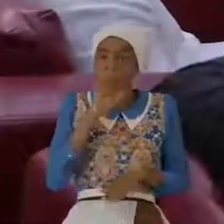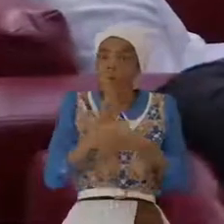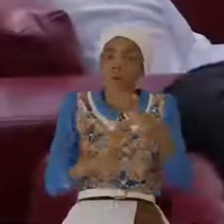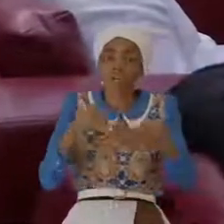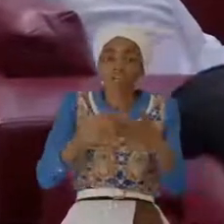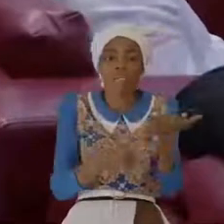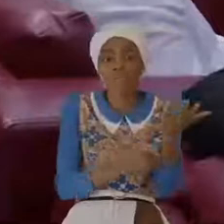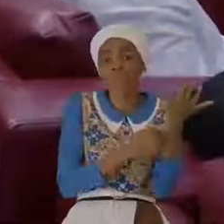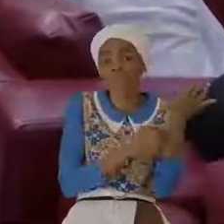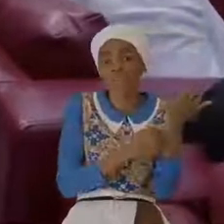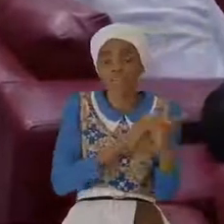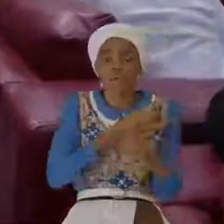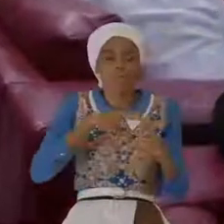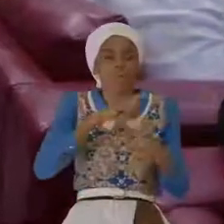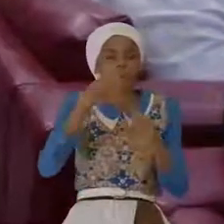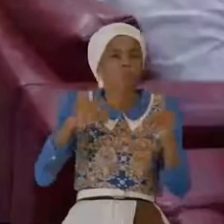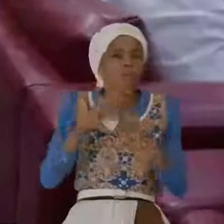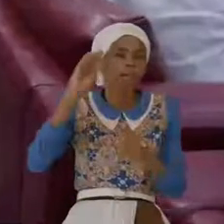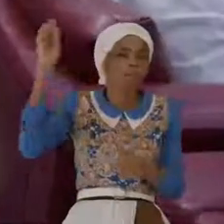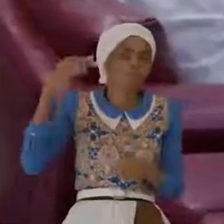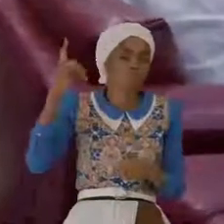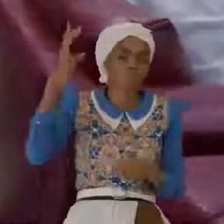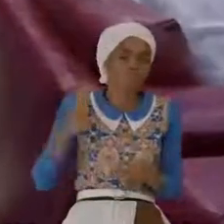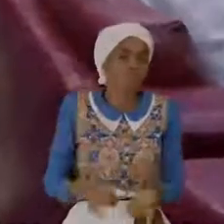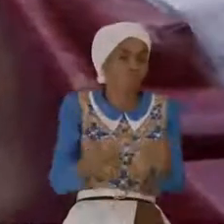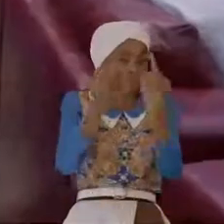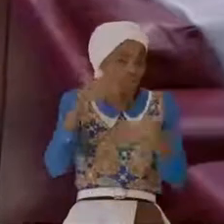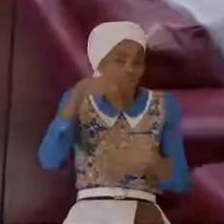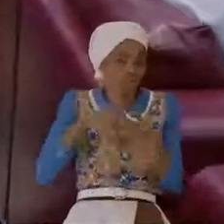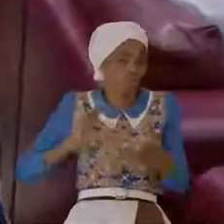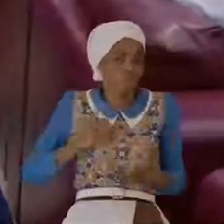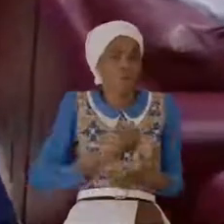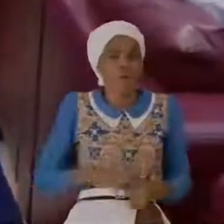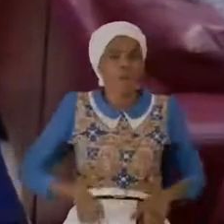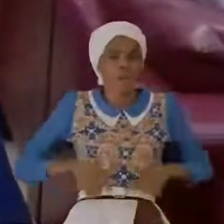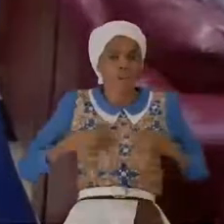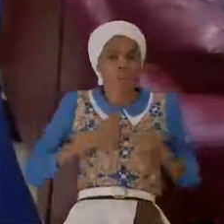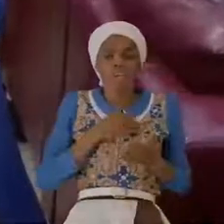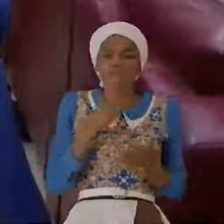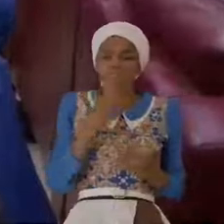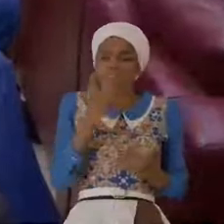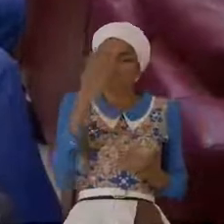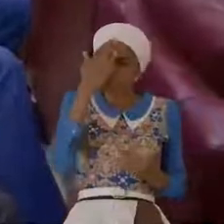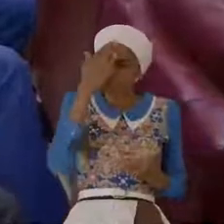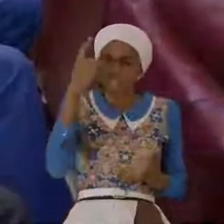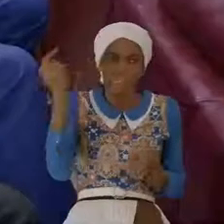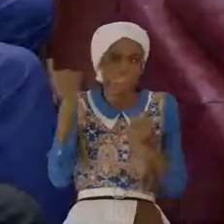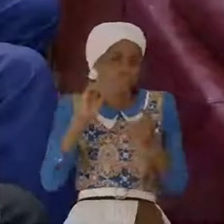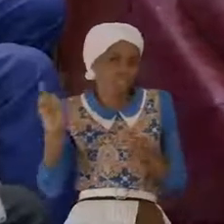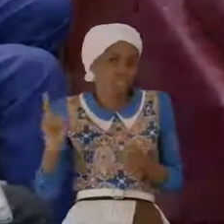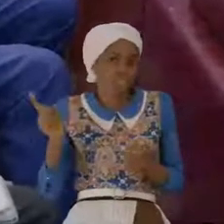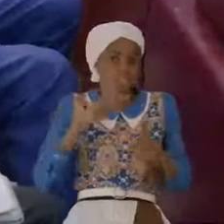tu marches dans la chair. Mais quand la grâce de Dieu entre en nous et tu sais que tu connais le